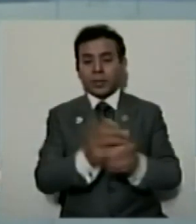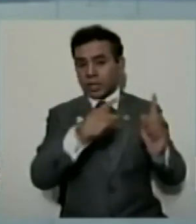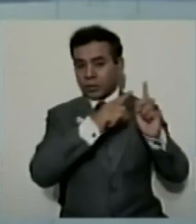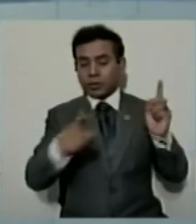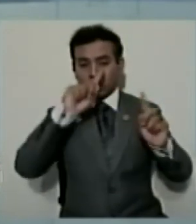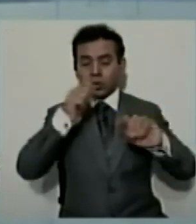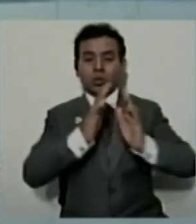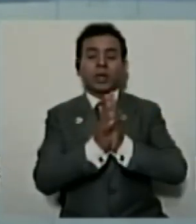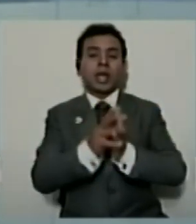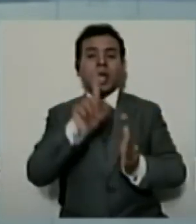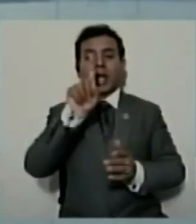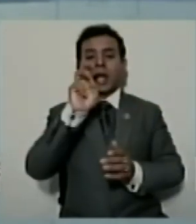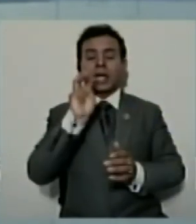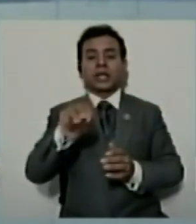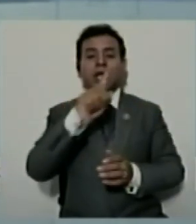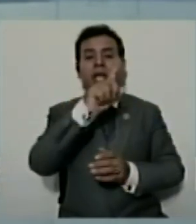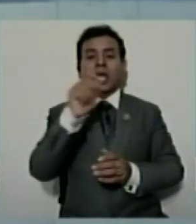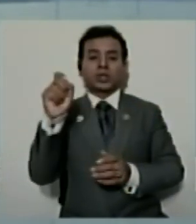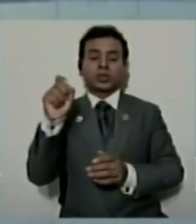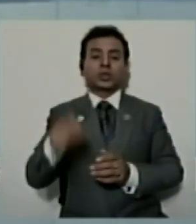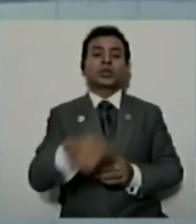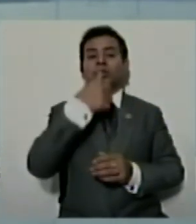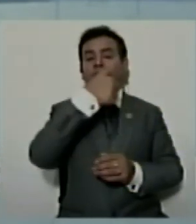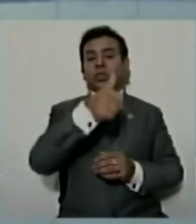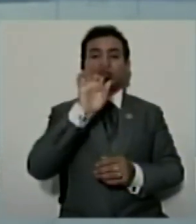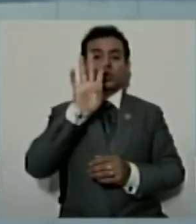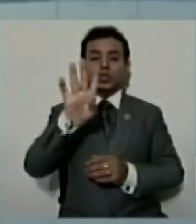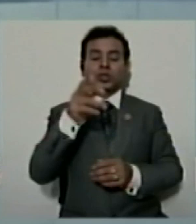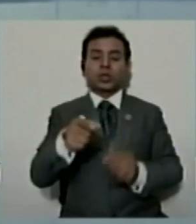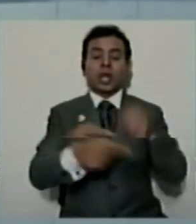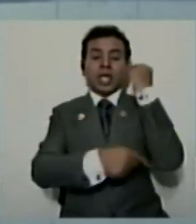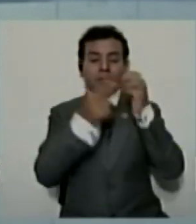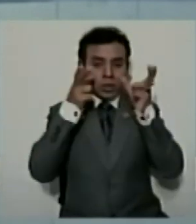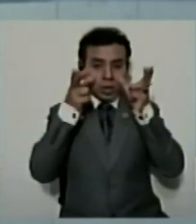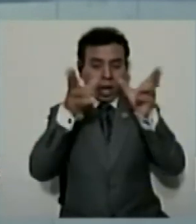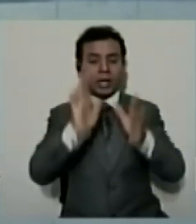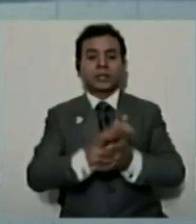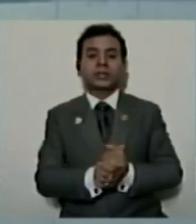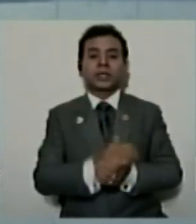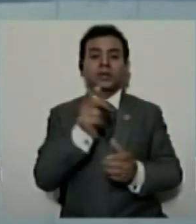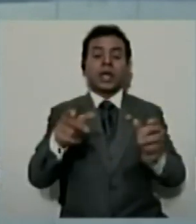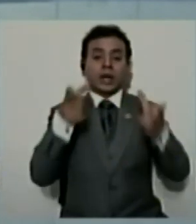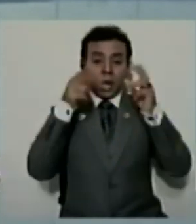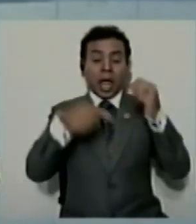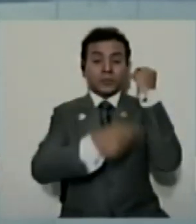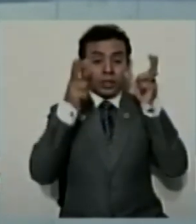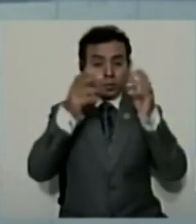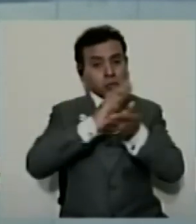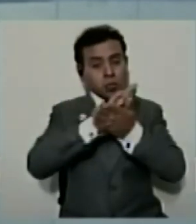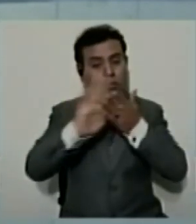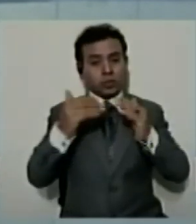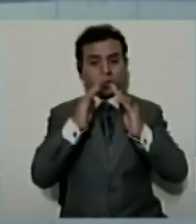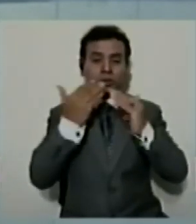1,164 জন। আইসোলেশন থেকে মুক্ত হয়েছেন 44 জন 24 ঘন্টায়, এবং এ পর্যন্ত 709 জন।